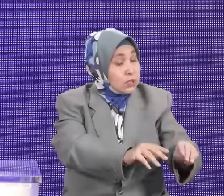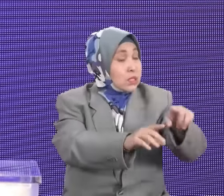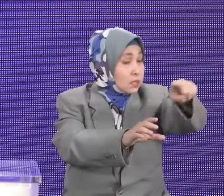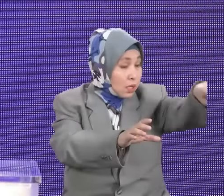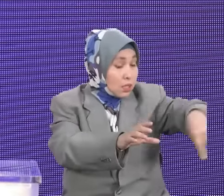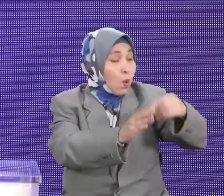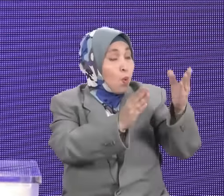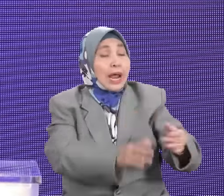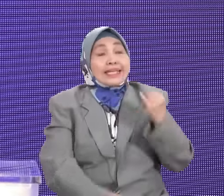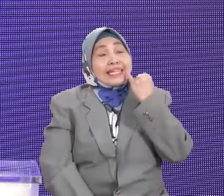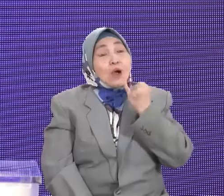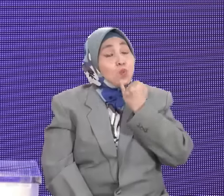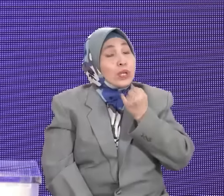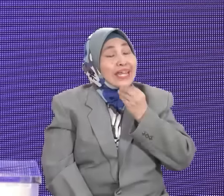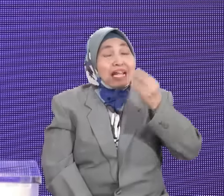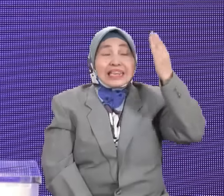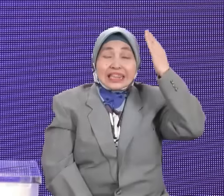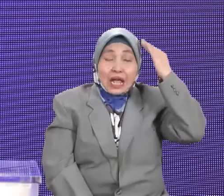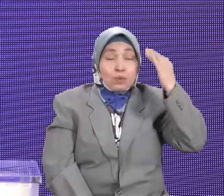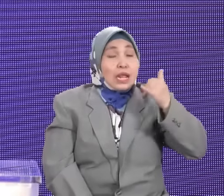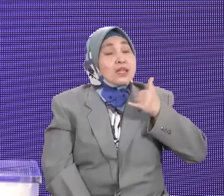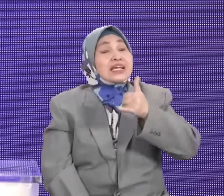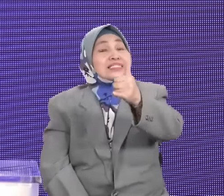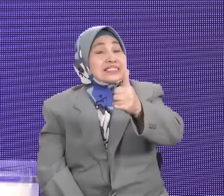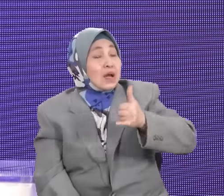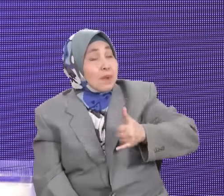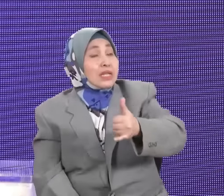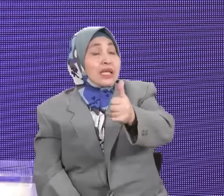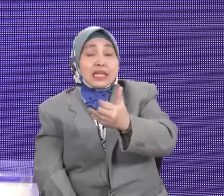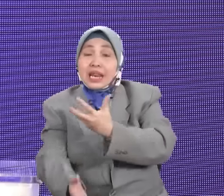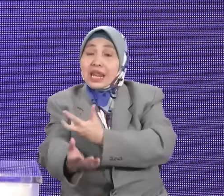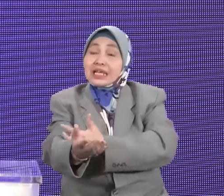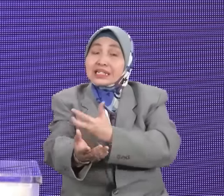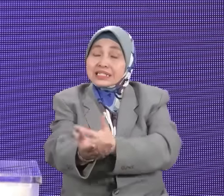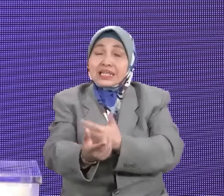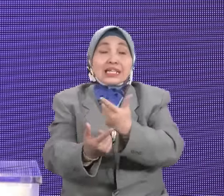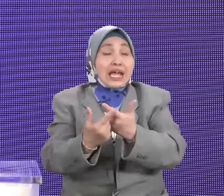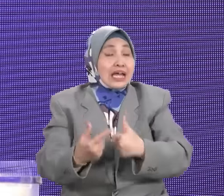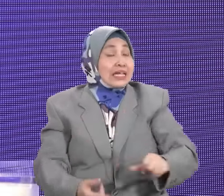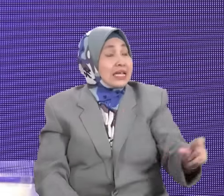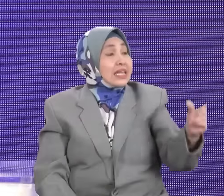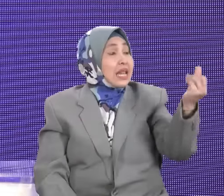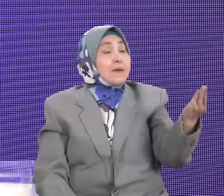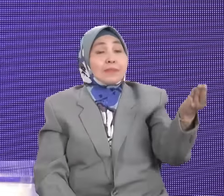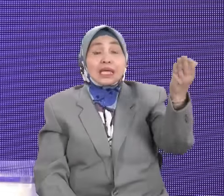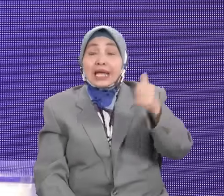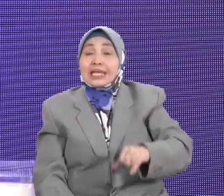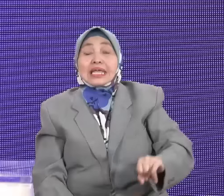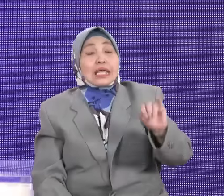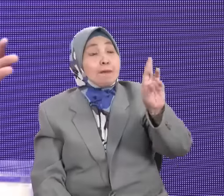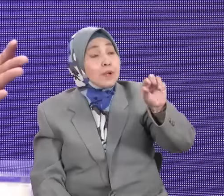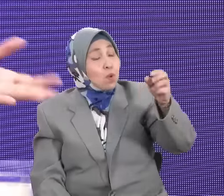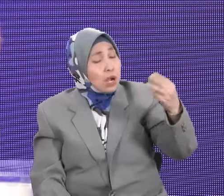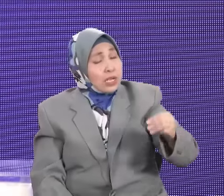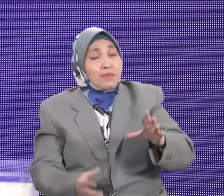Yahudi yang mengetahui bahwa sebenarnya Safa Wal Marwah ini adalah Legacy daripada Nabi Ibrahim ya peristiwa hajar